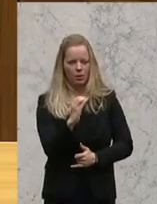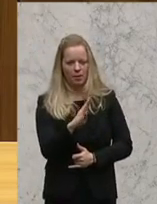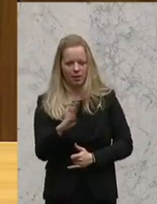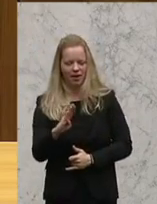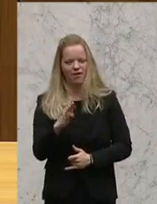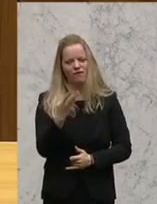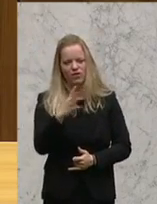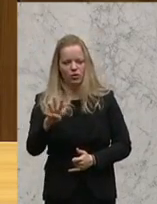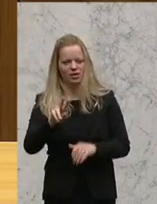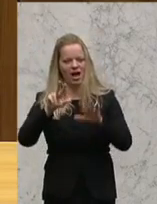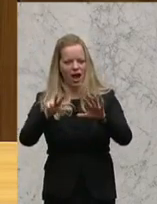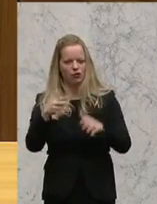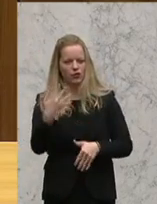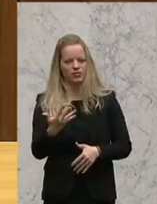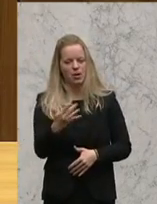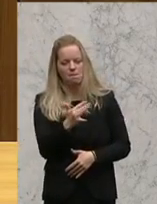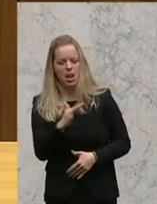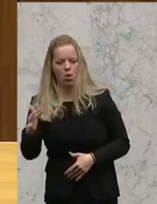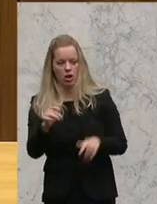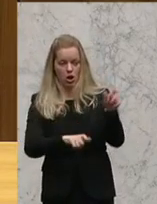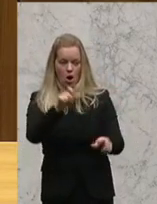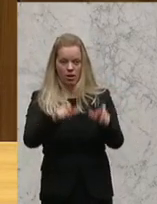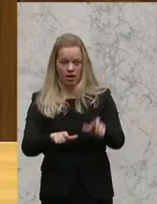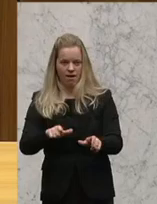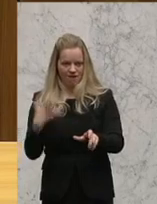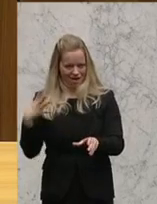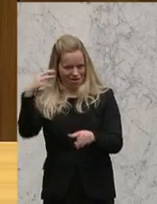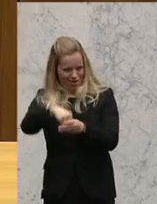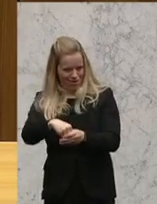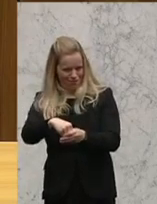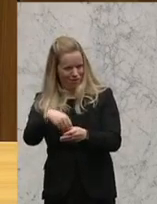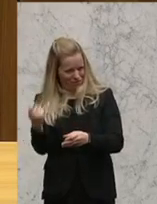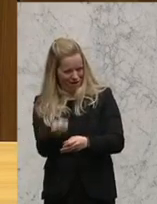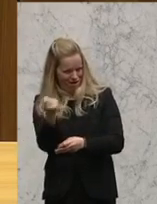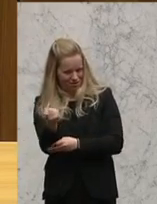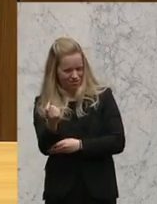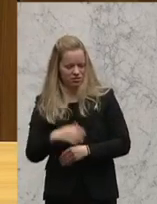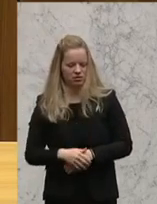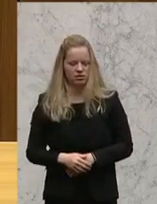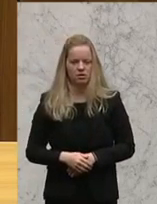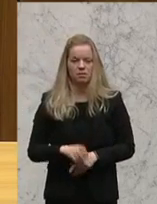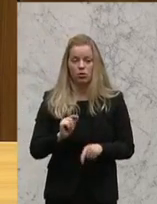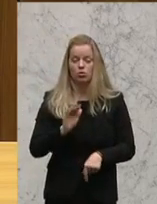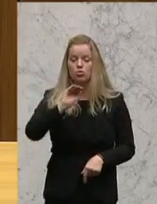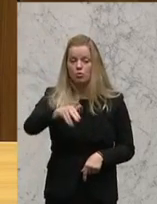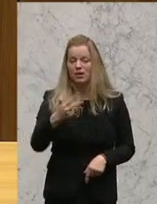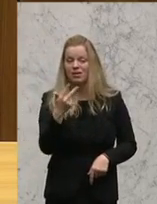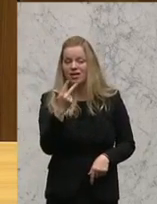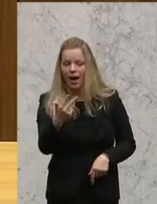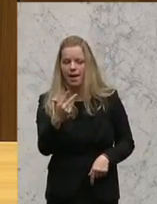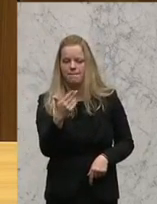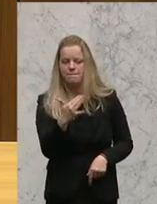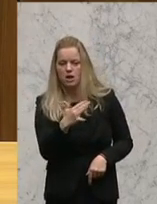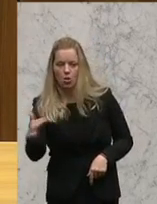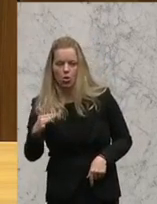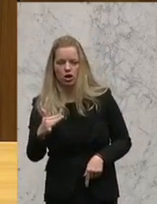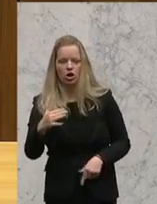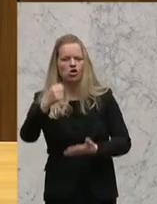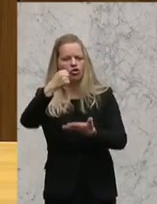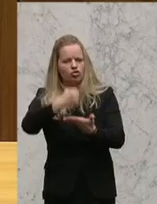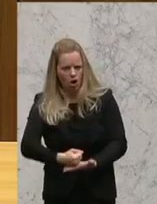Millionen Passagiere befördert, Tendenz steigend, und damit wurden über 3 Millionen Tonnen